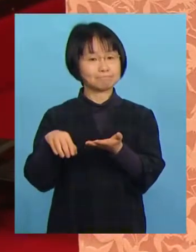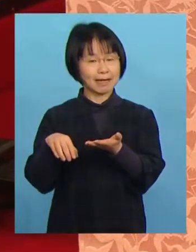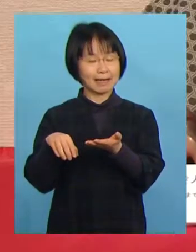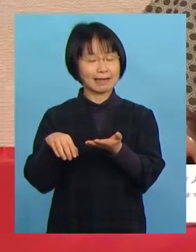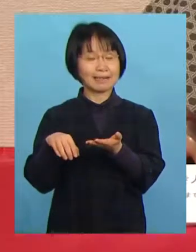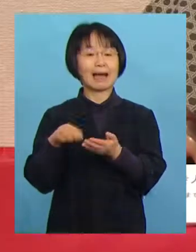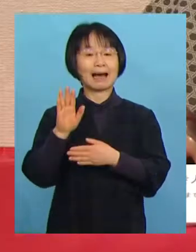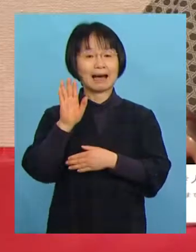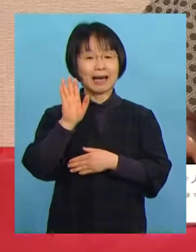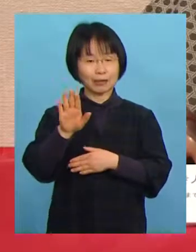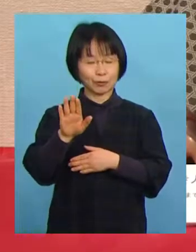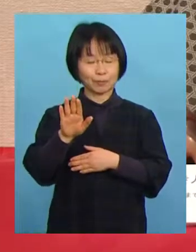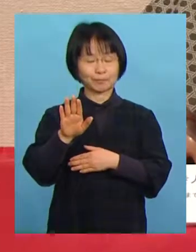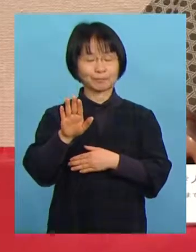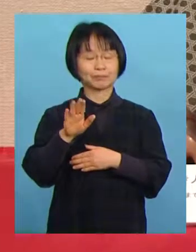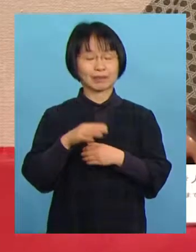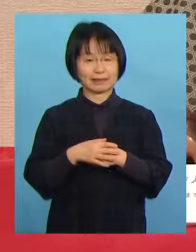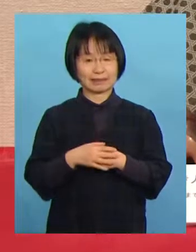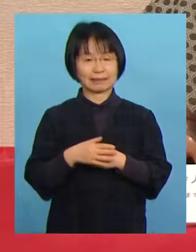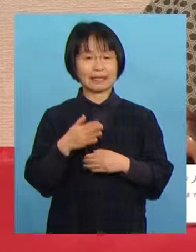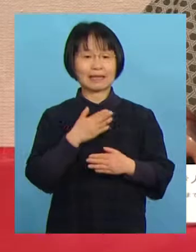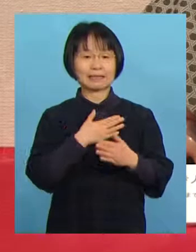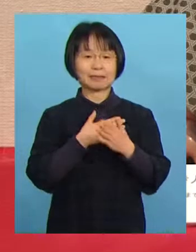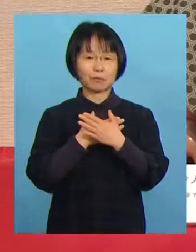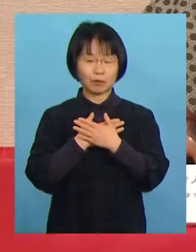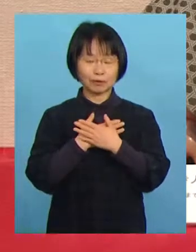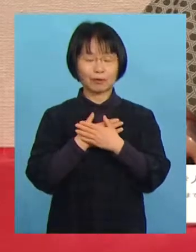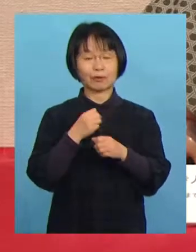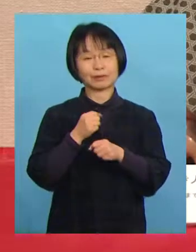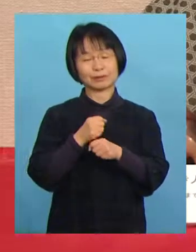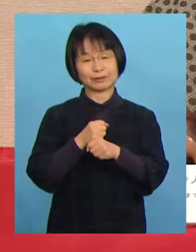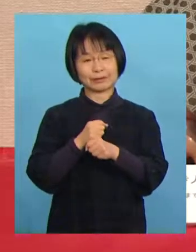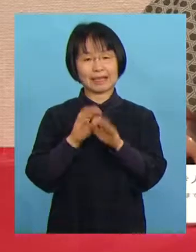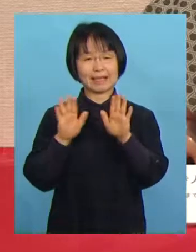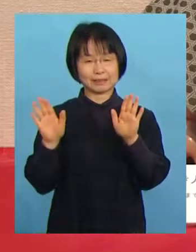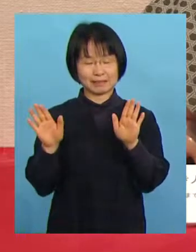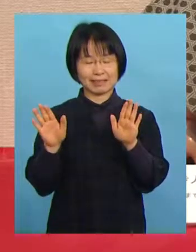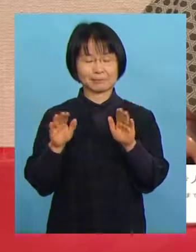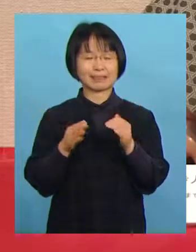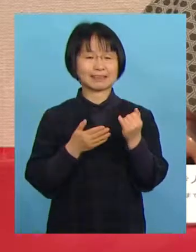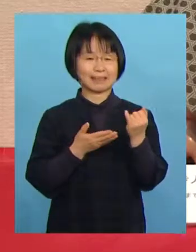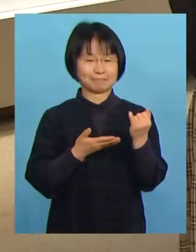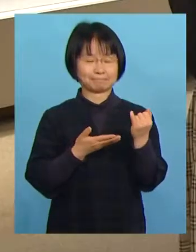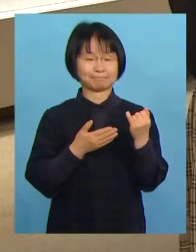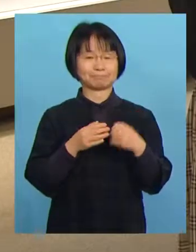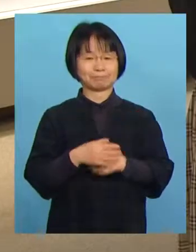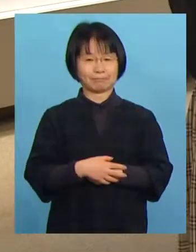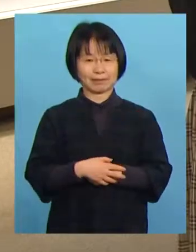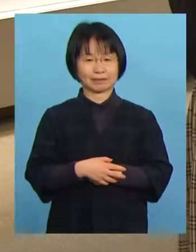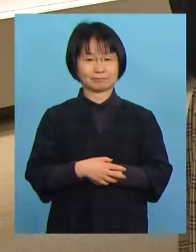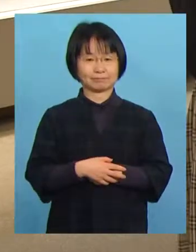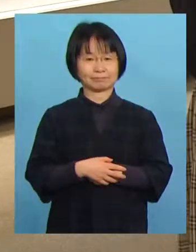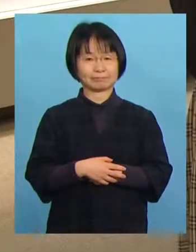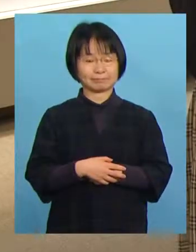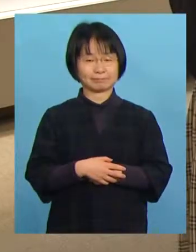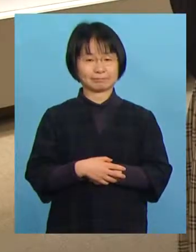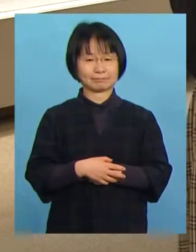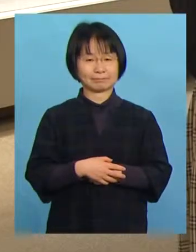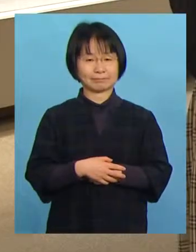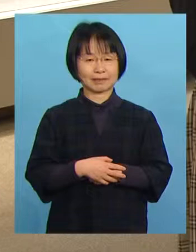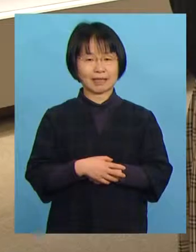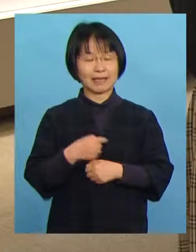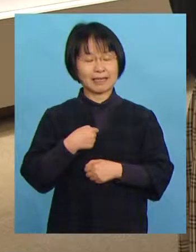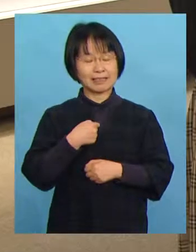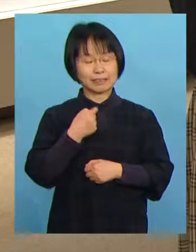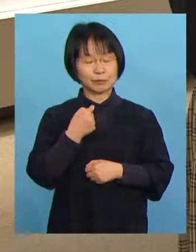その後こういった市松人形の小さな着物を作られるようになりました。これらの着物の多くはご